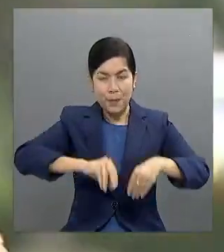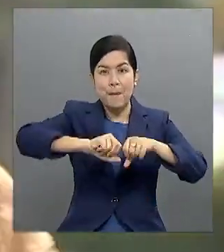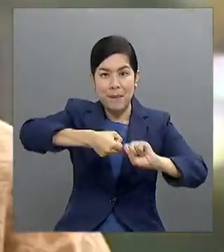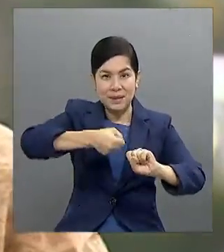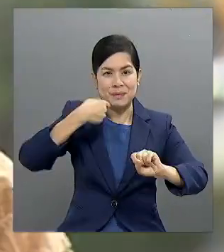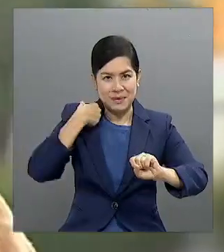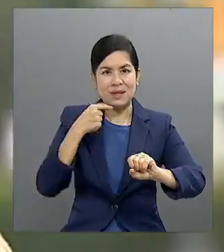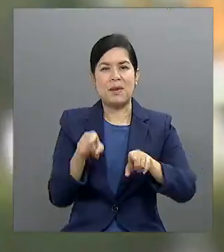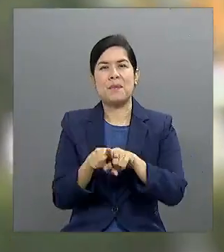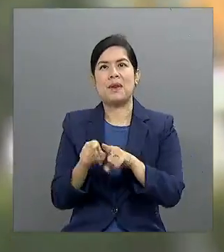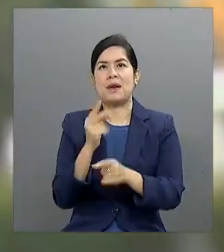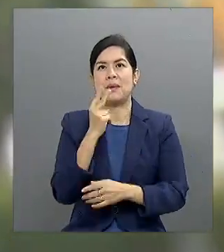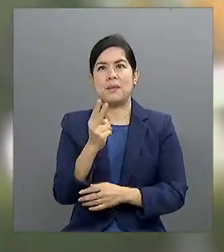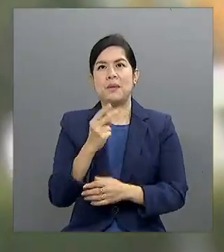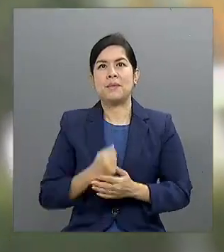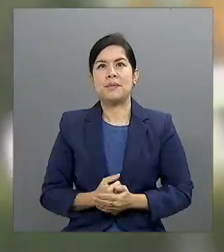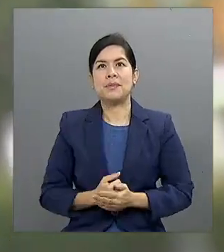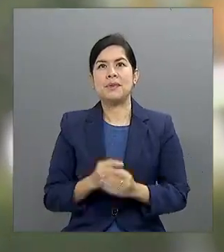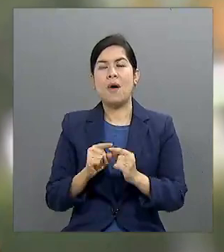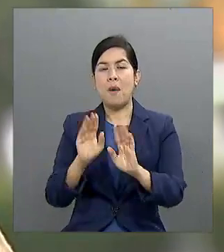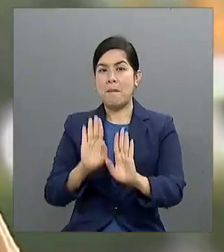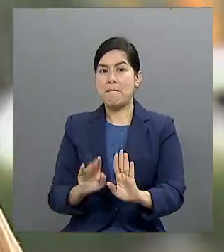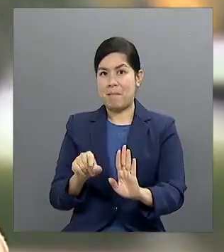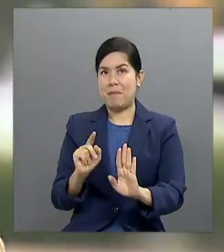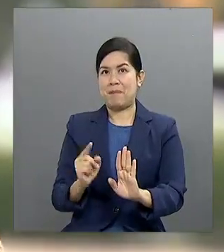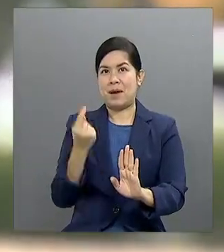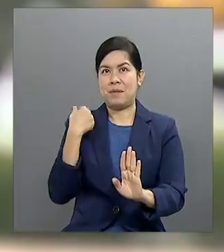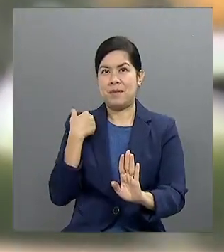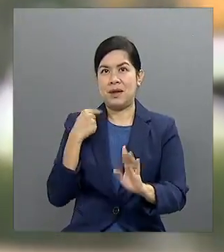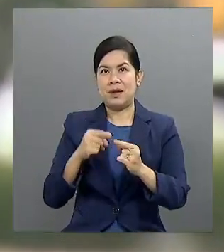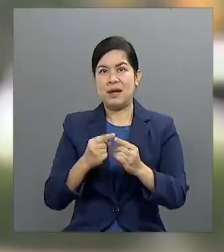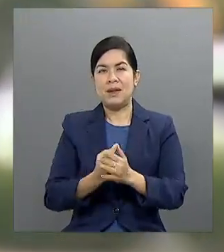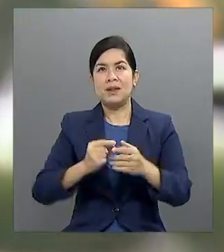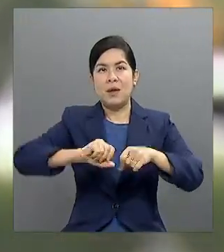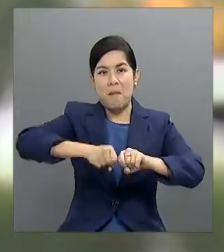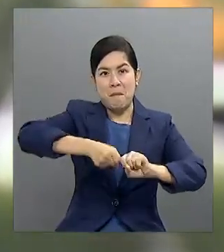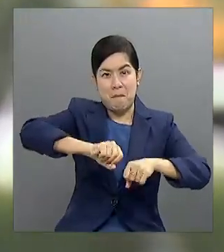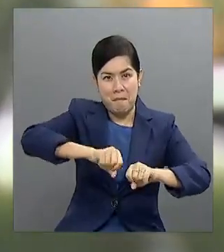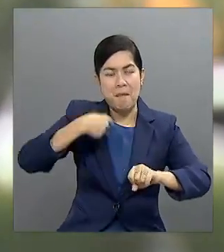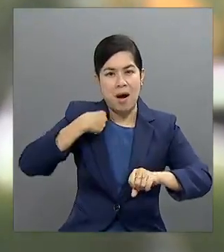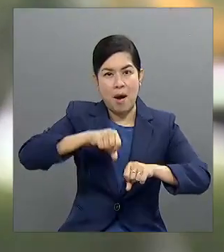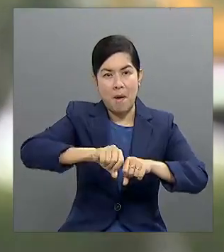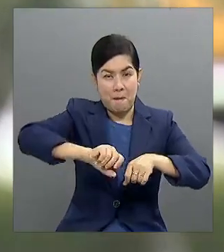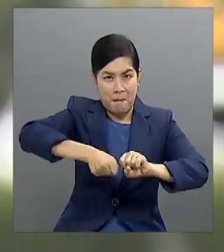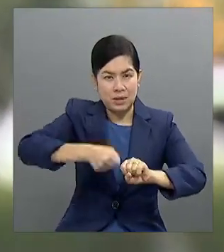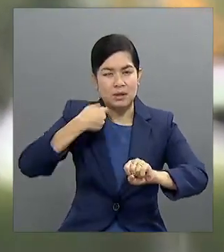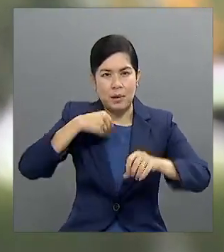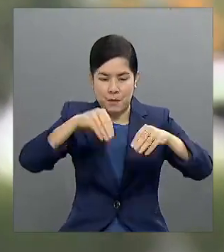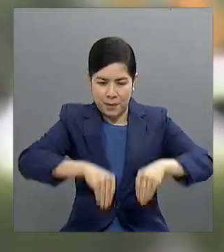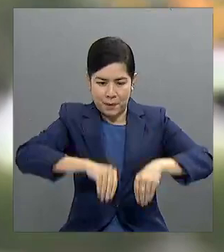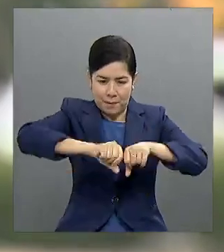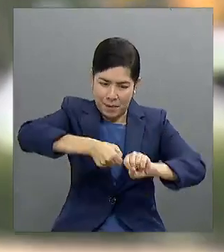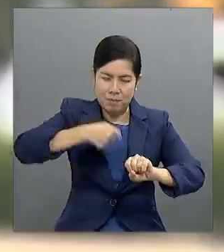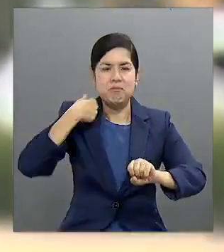ค่ะ แต่นี้เนี่ยจะทันสมัยกว่านิดนึงค่ะมัดย้อมนะคะช่วงฤดูนี้ก็คนเขาก็นิยมผ้ามัดย้อมกันแต่มัดย้อมของเรานะคะ